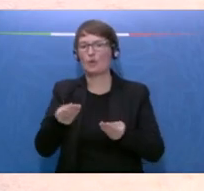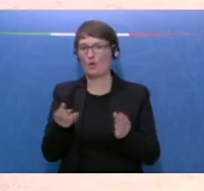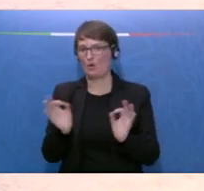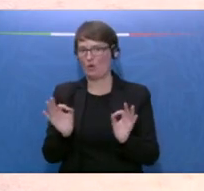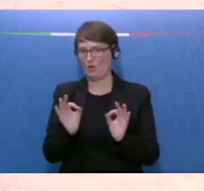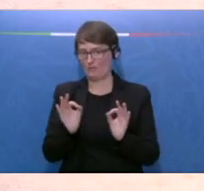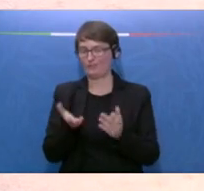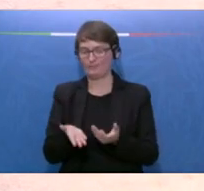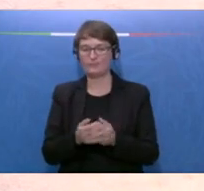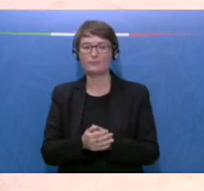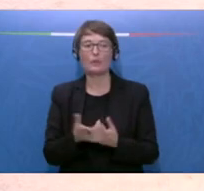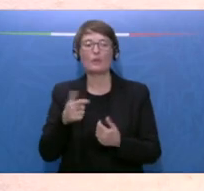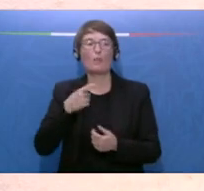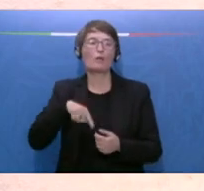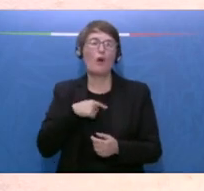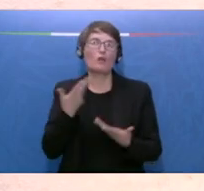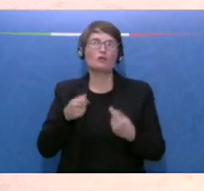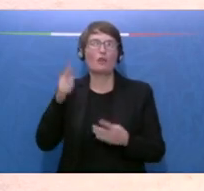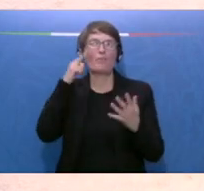noi stiamo riflettendo